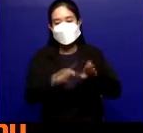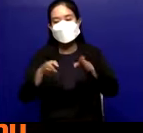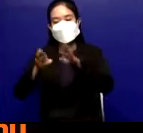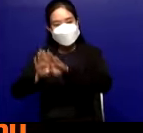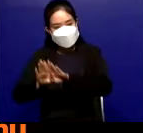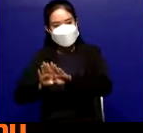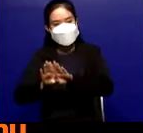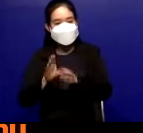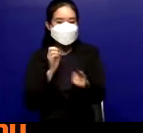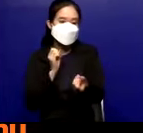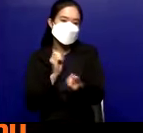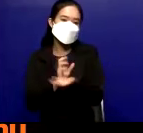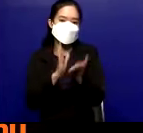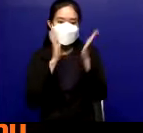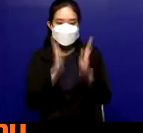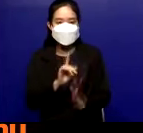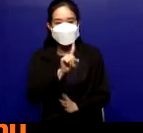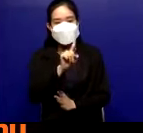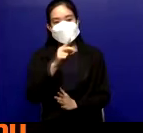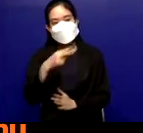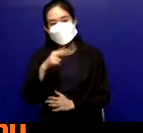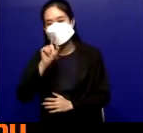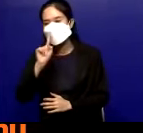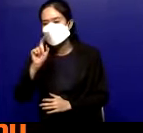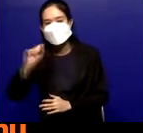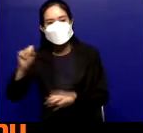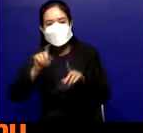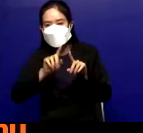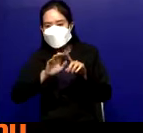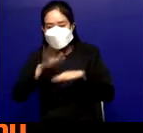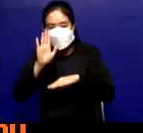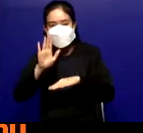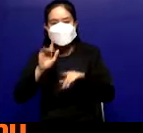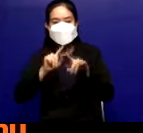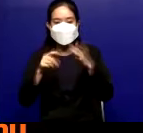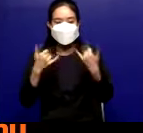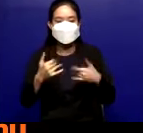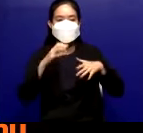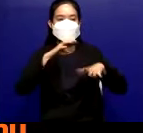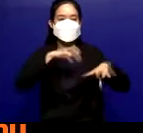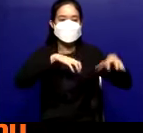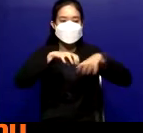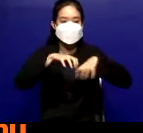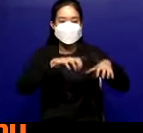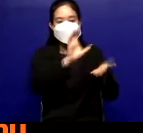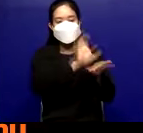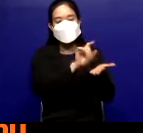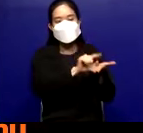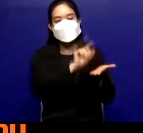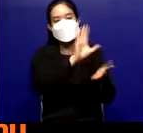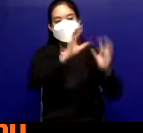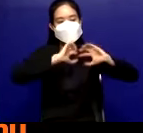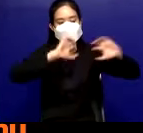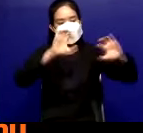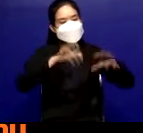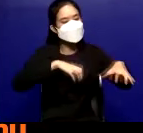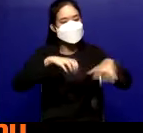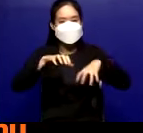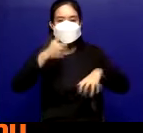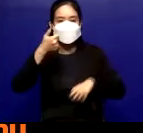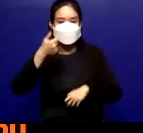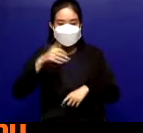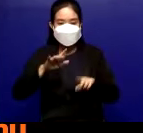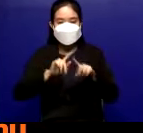ายการจัดการเรื่องวัคซีนของรัฐบาลเองก็ยังหาความชัดเจนอะไรไม่ได้แต่พี่น้องประชาช